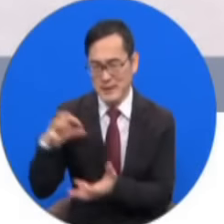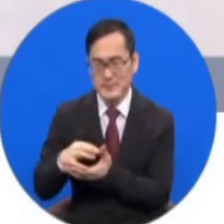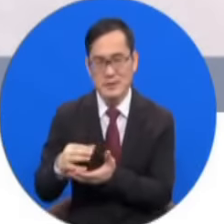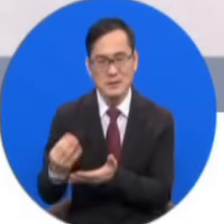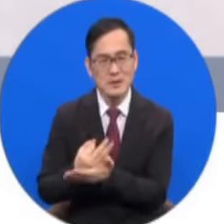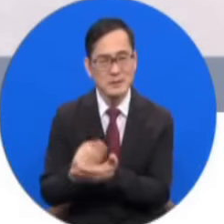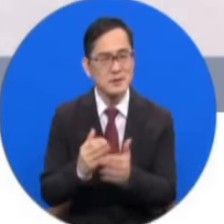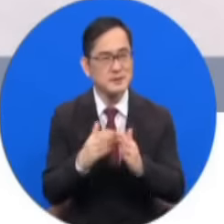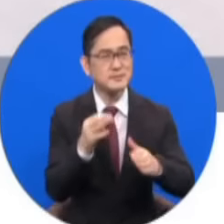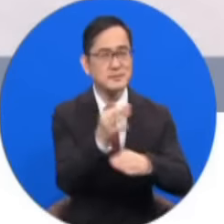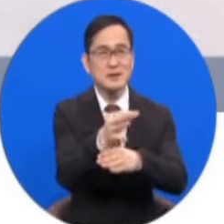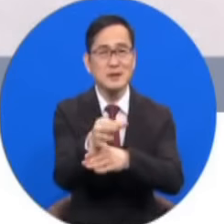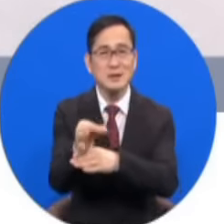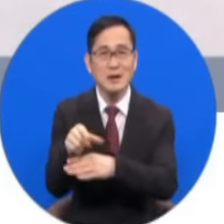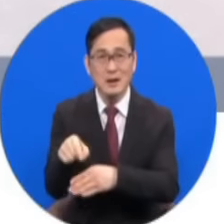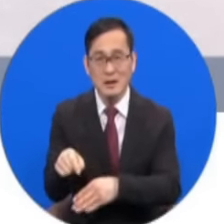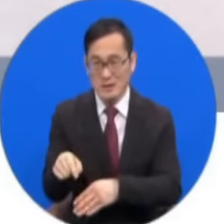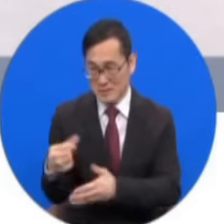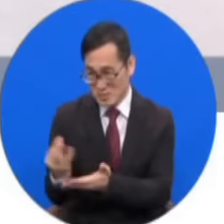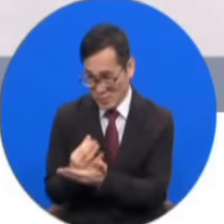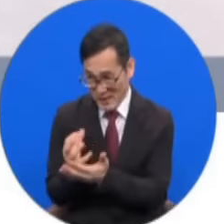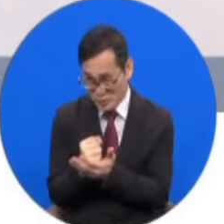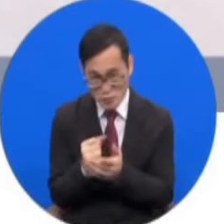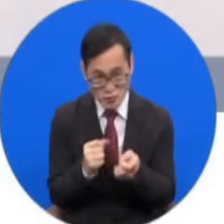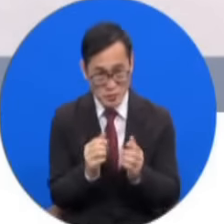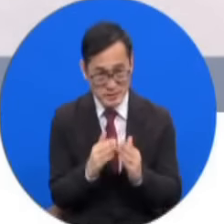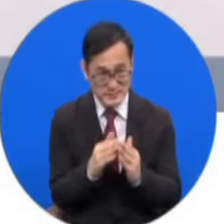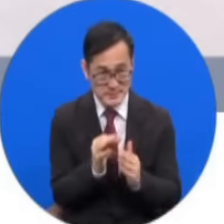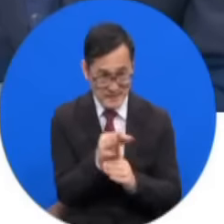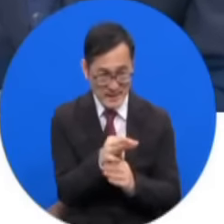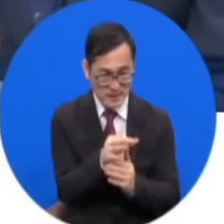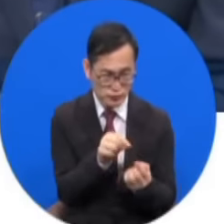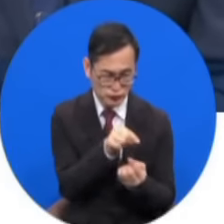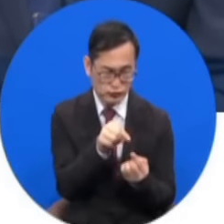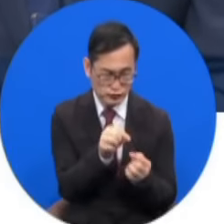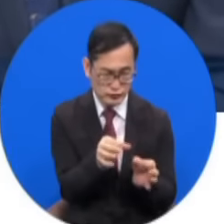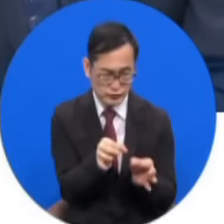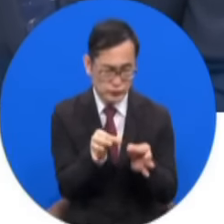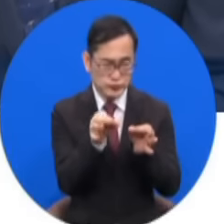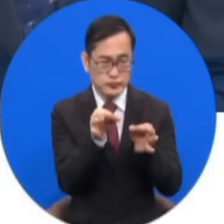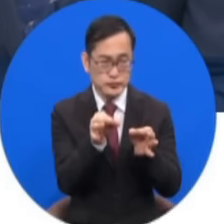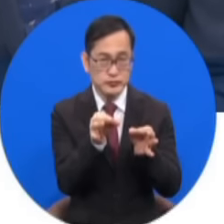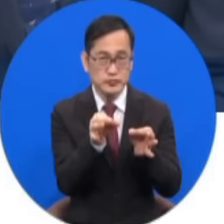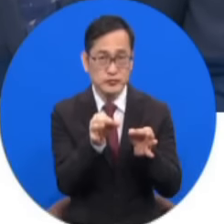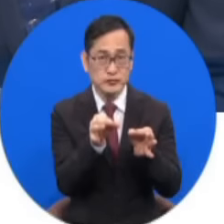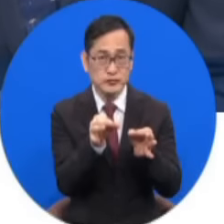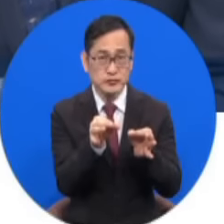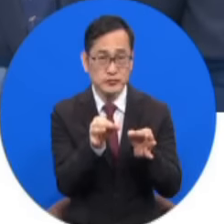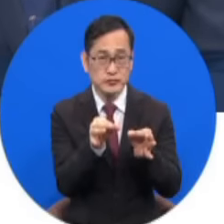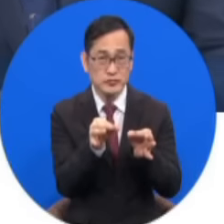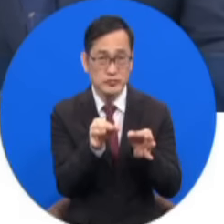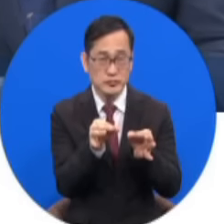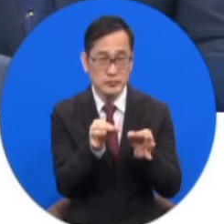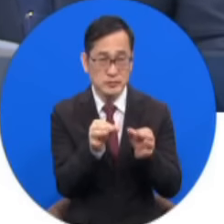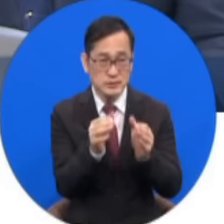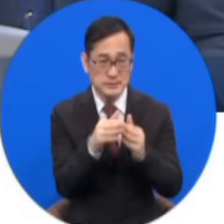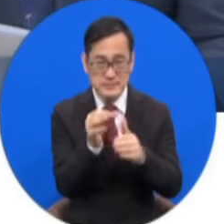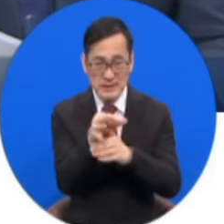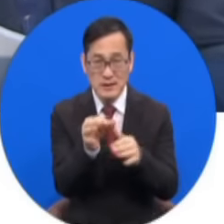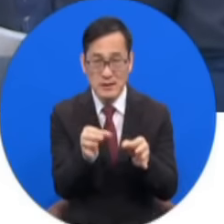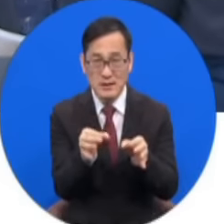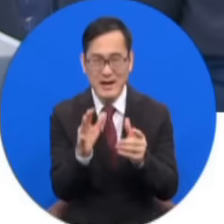투자하는 사람들이 급여소득 모아서 조그만 주택 싸고 이걸 늘려 가서 몇십억이 되고 이렇지 않지 않습니까 대부분은이